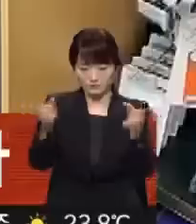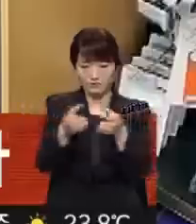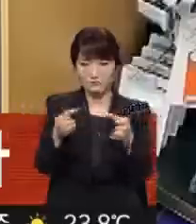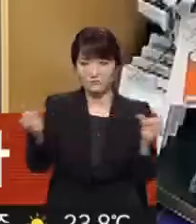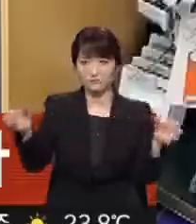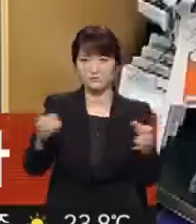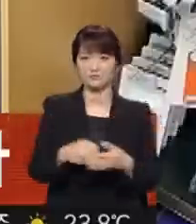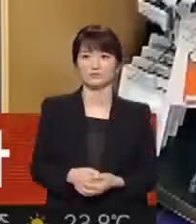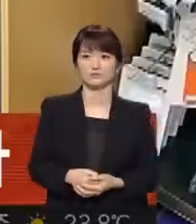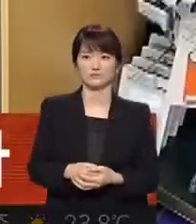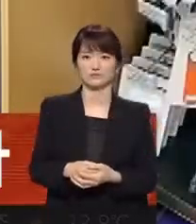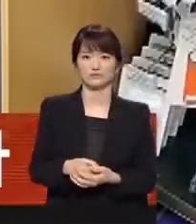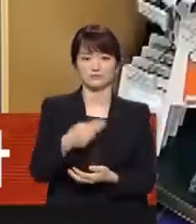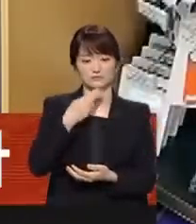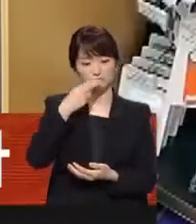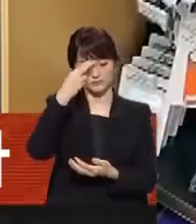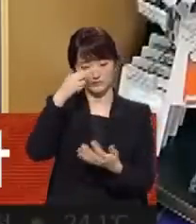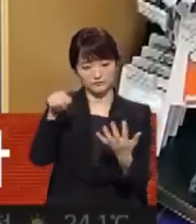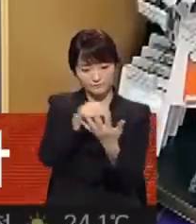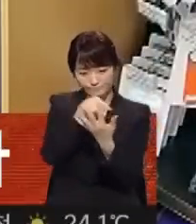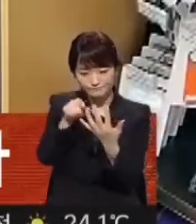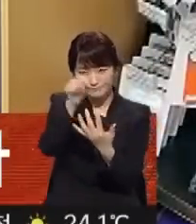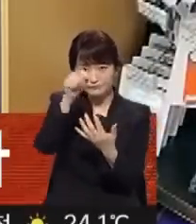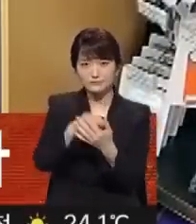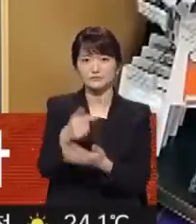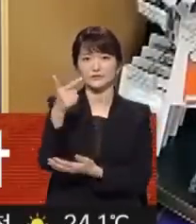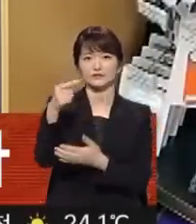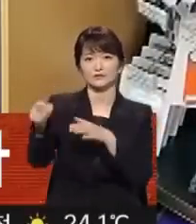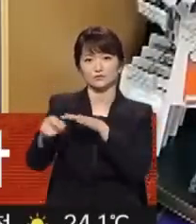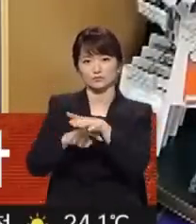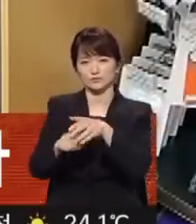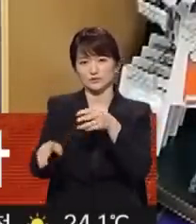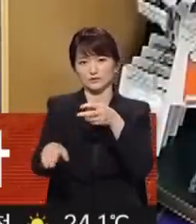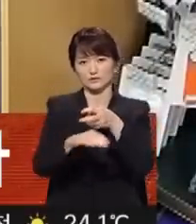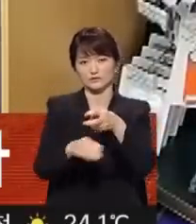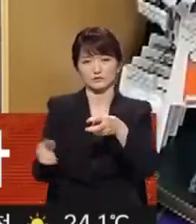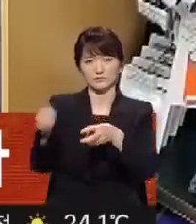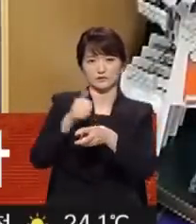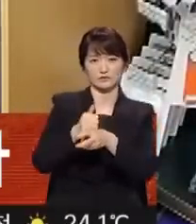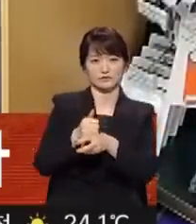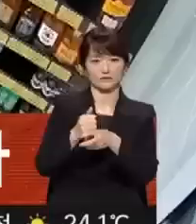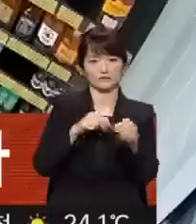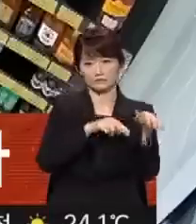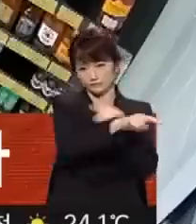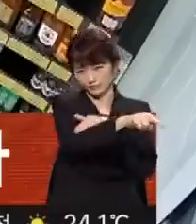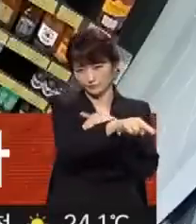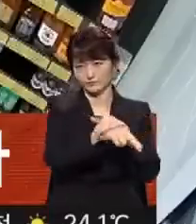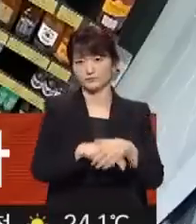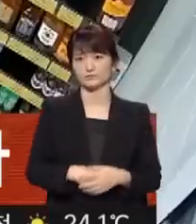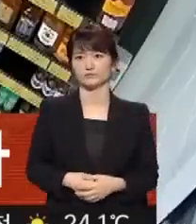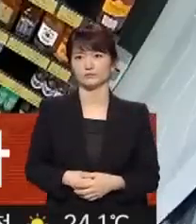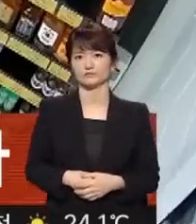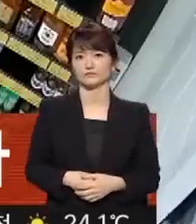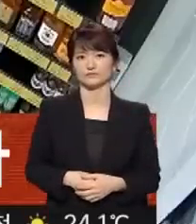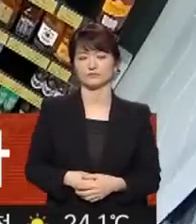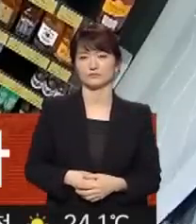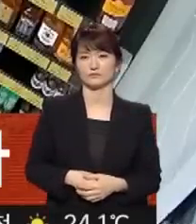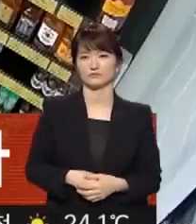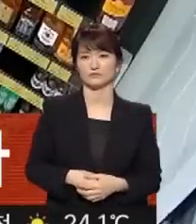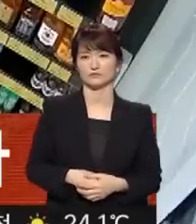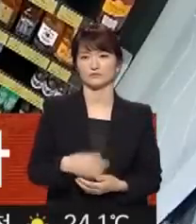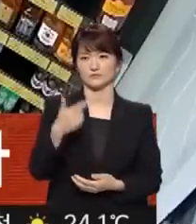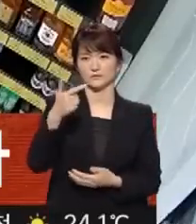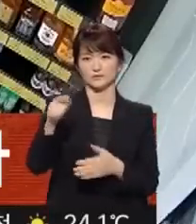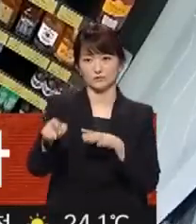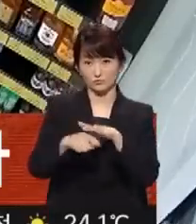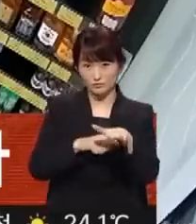와중에 술을 고르기까지 하죠. 총 6병의 술을 훔쳐서 다시 차에 올라타 현장을 벗어났다고 합니다. 6병 훔치려고 저짓을 했어요?